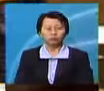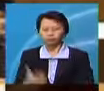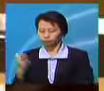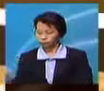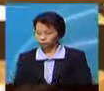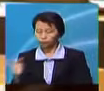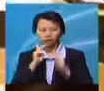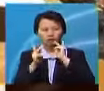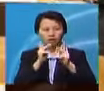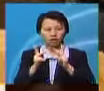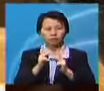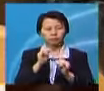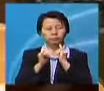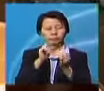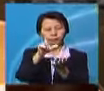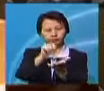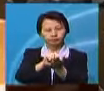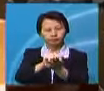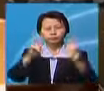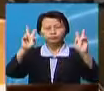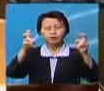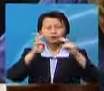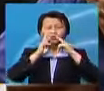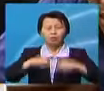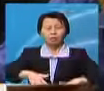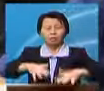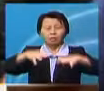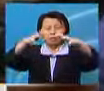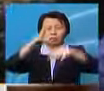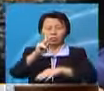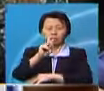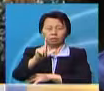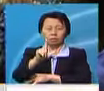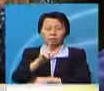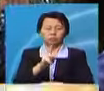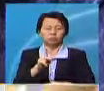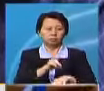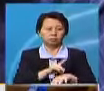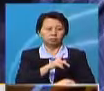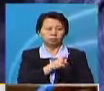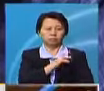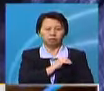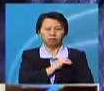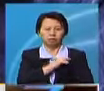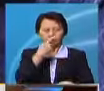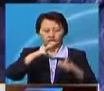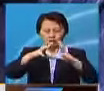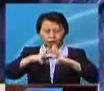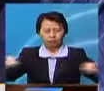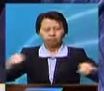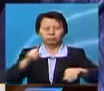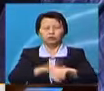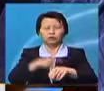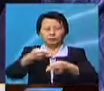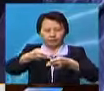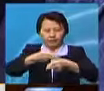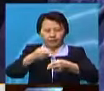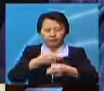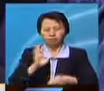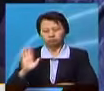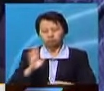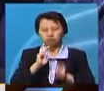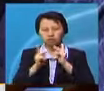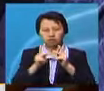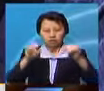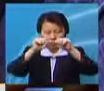Beliau berkata demikian dalam sidang media mengenai isu banjir kilat di Kuala Lumpur di kementeriannya. Sebagai penyelesaian jangka pendek,